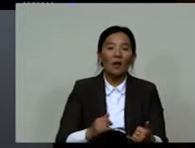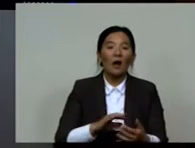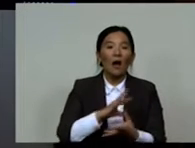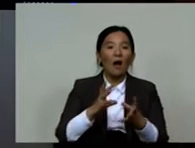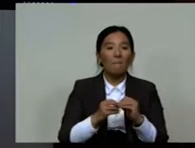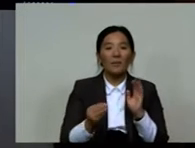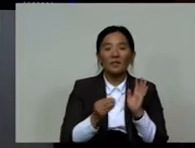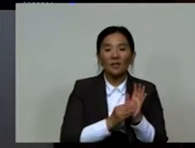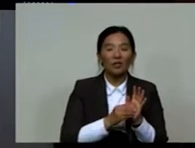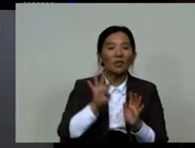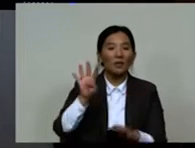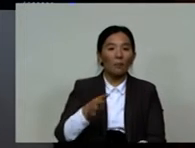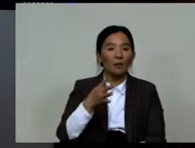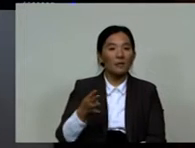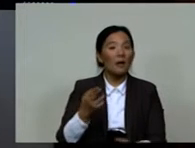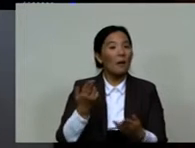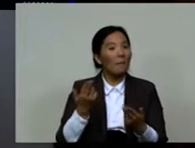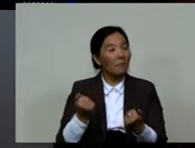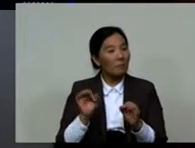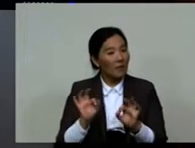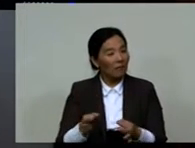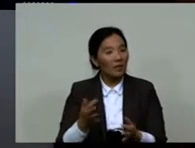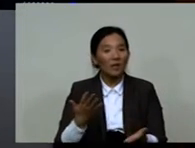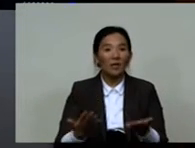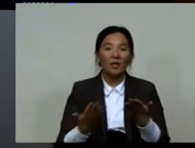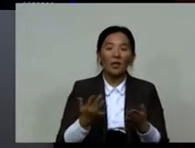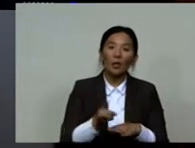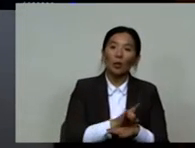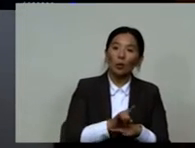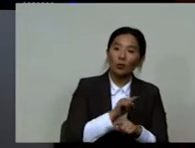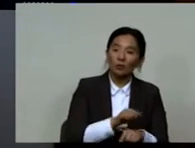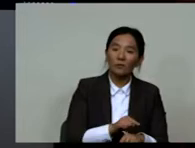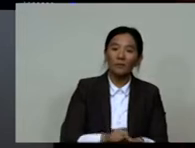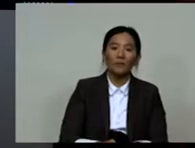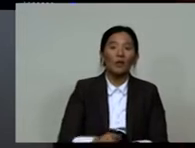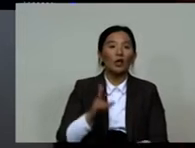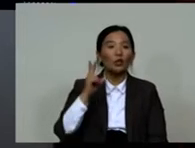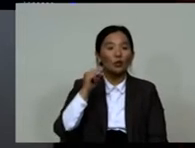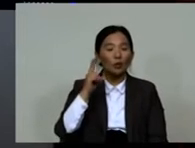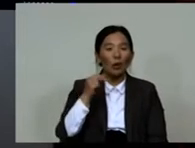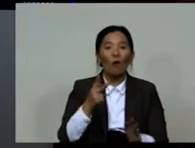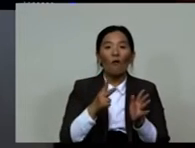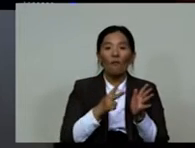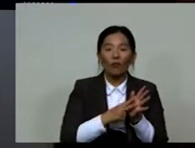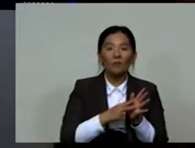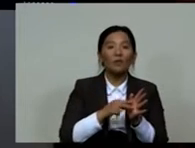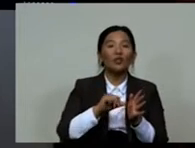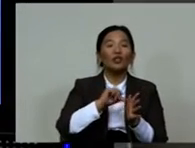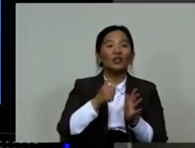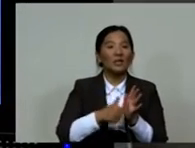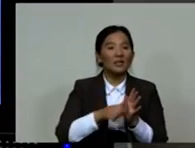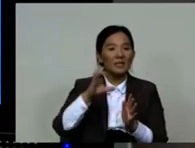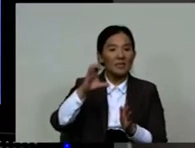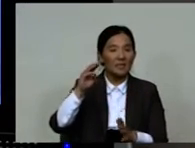на таблице, правда это утверждение или ложь. Число 8 16